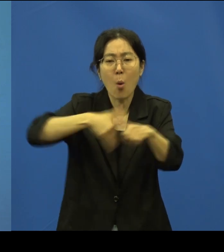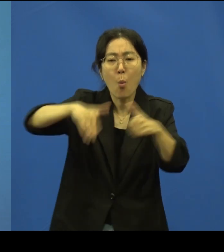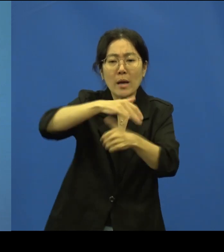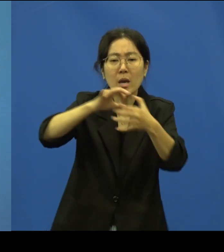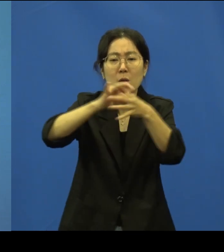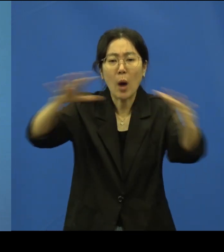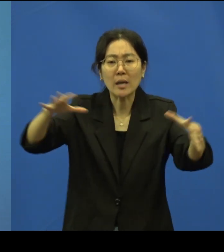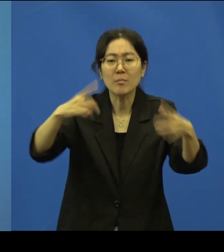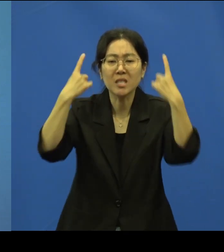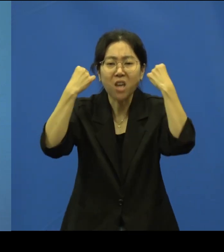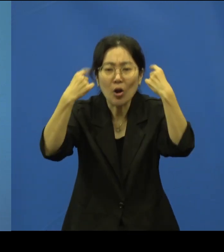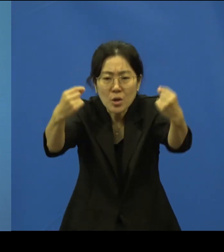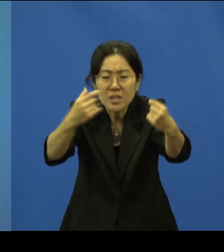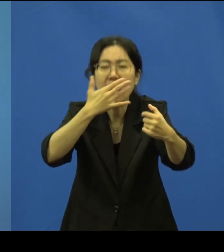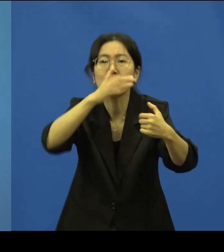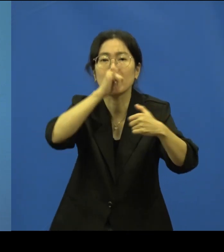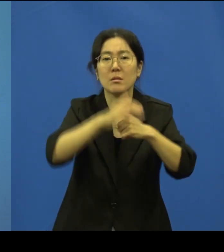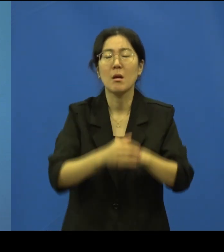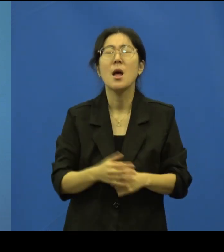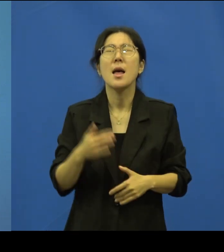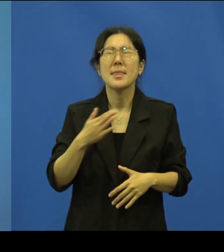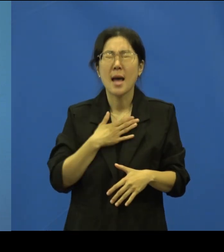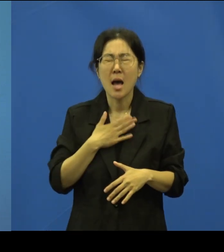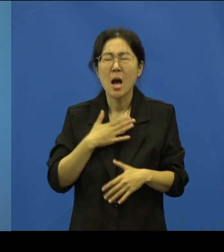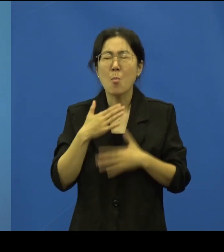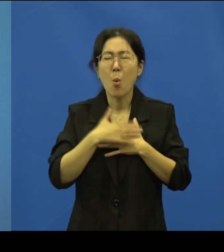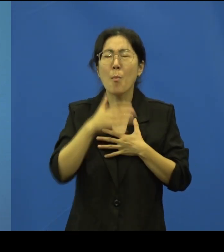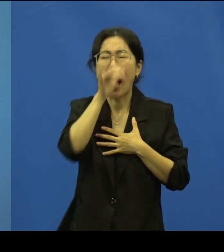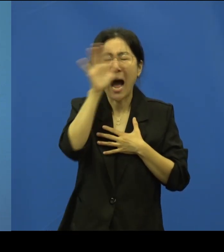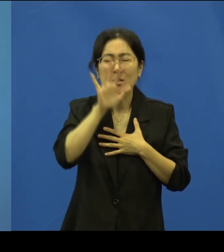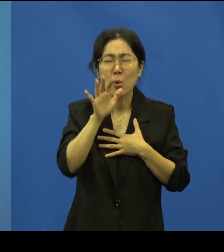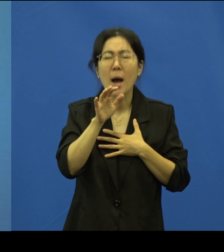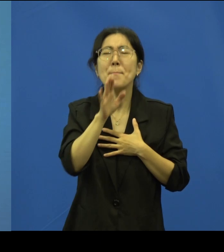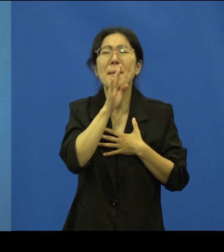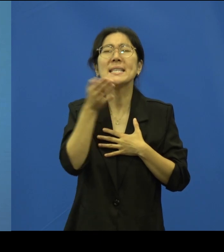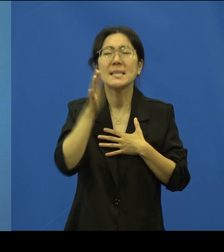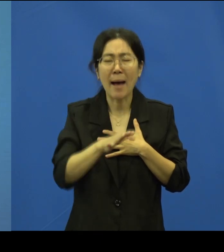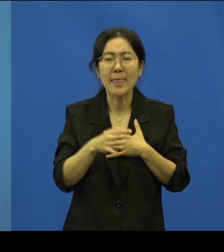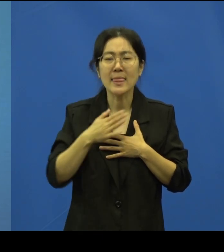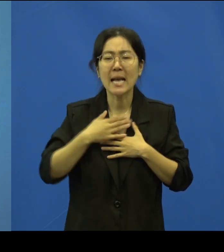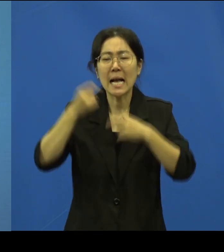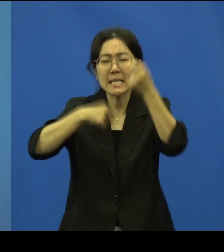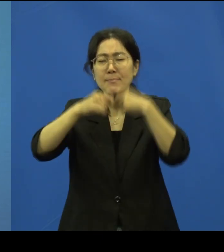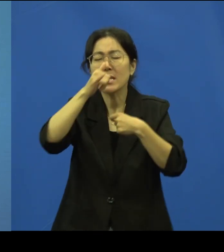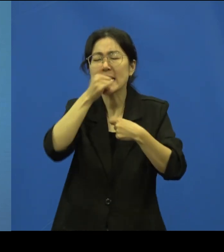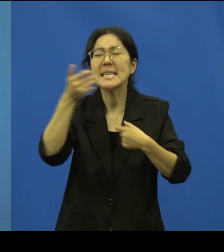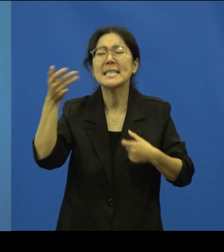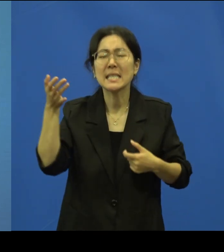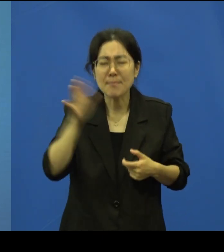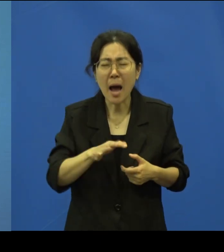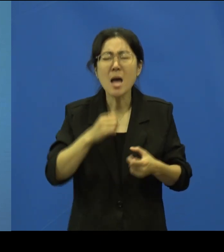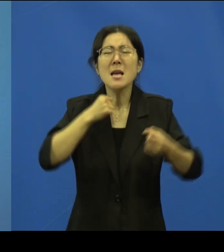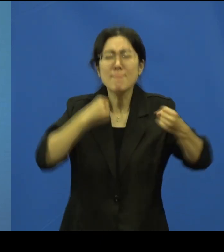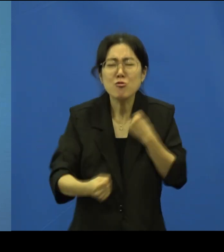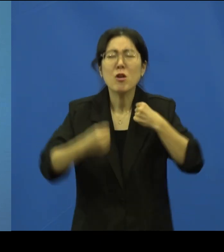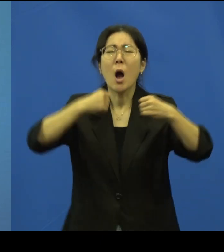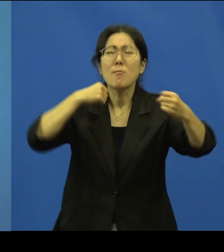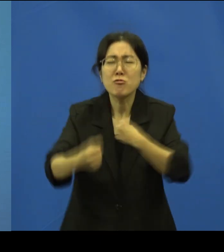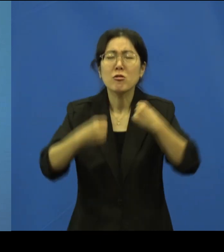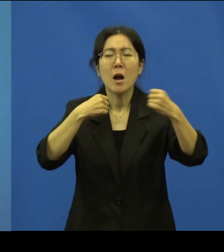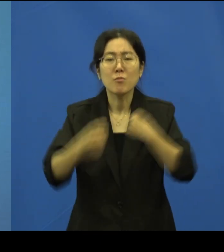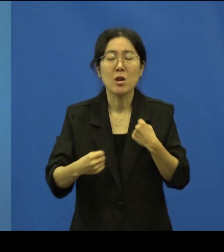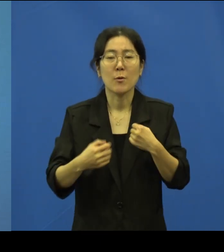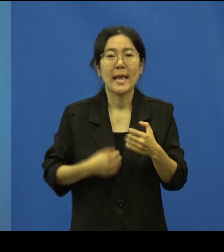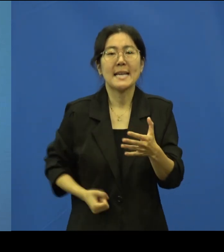실제적으로 무릎 꿇고 입을 열고 기도하고 그러면 감정이 따라오는 것이에요. 여러분, 그런 면에서 항상